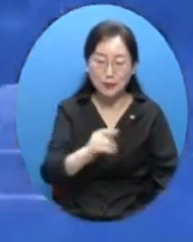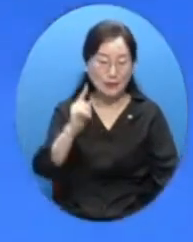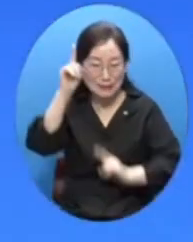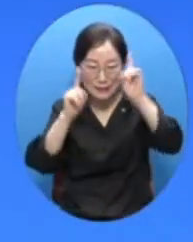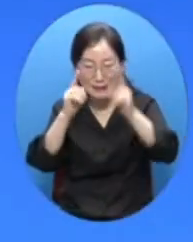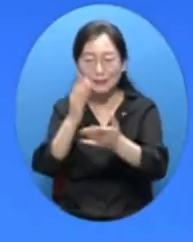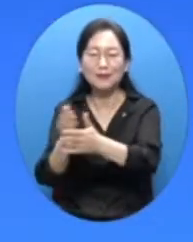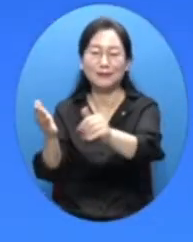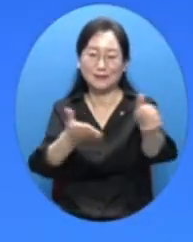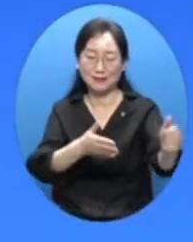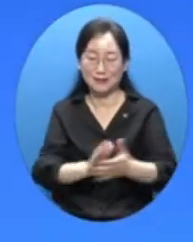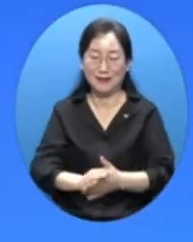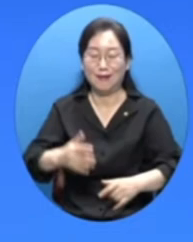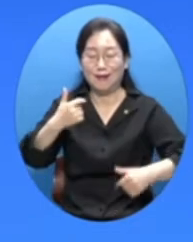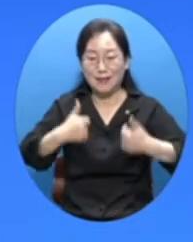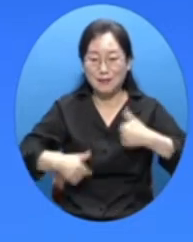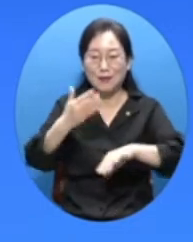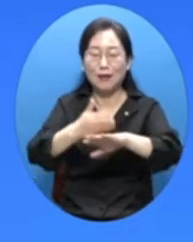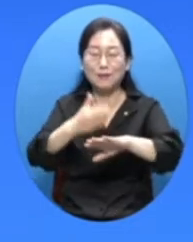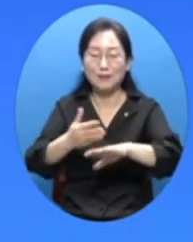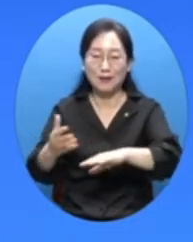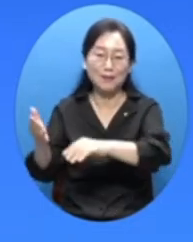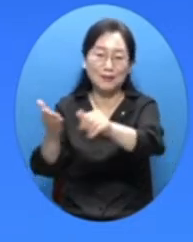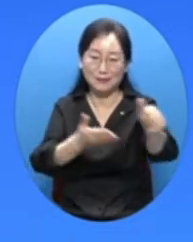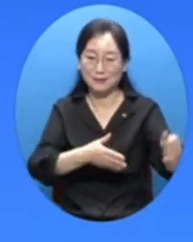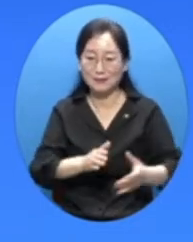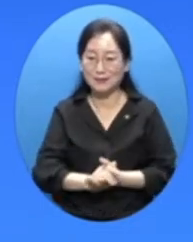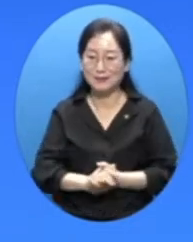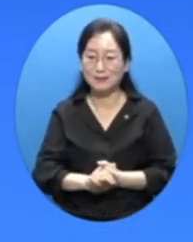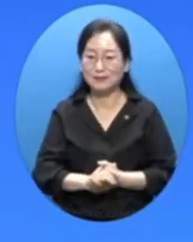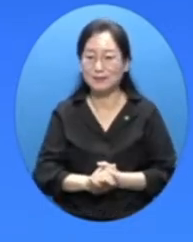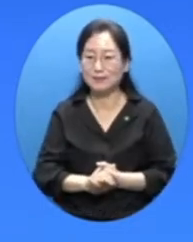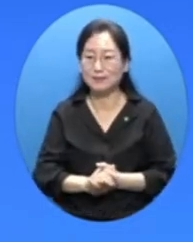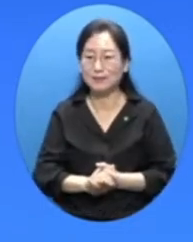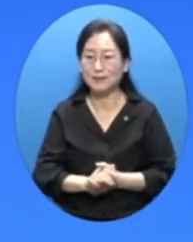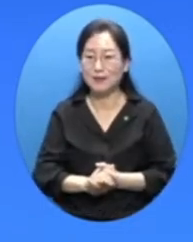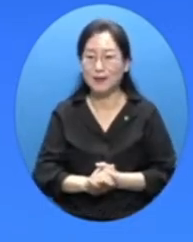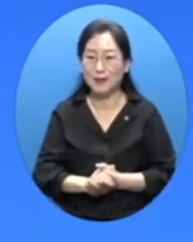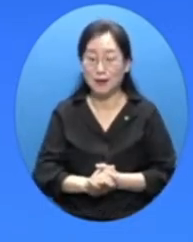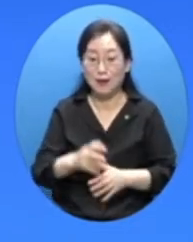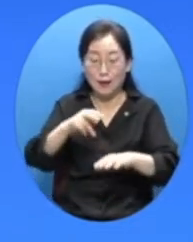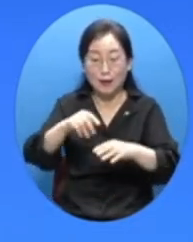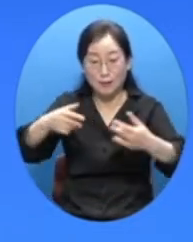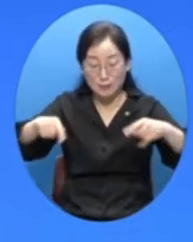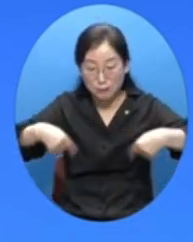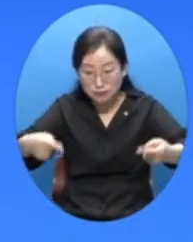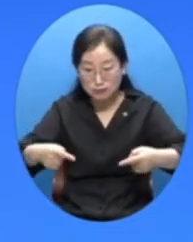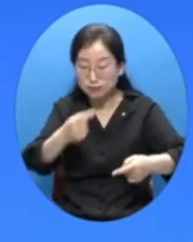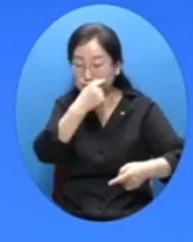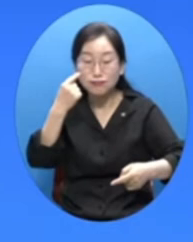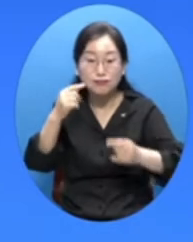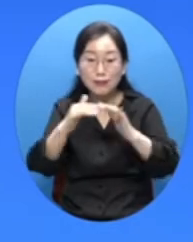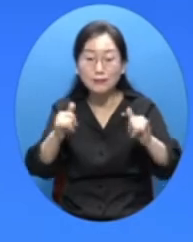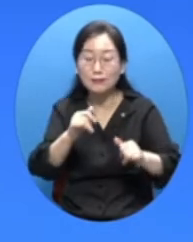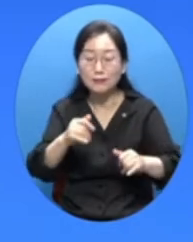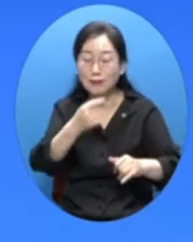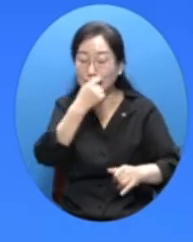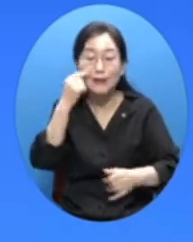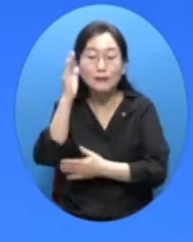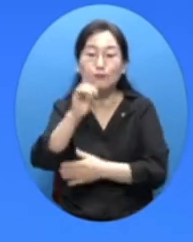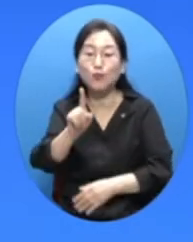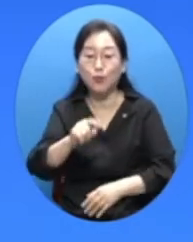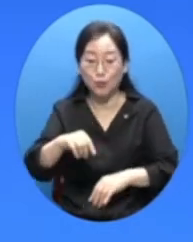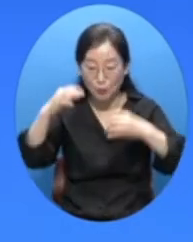마시고 기뻐하고 감사하며 사시기 바랍니다. 아, 걷지 못하는 사람이 저렇게 간증하는데 여러분 두 다리 다